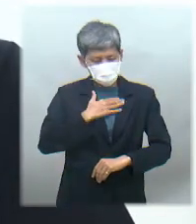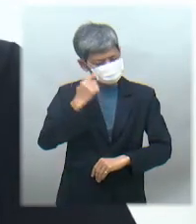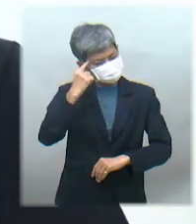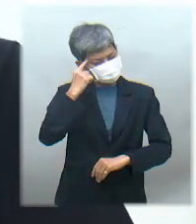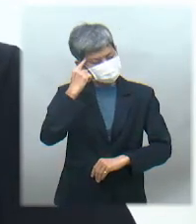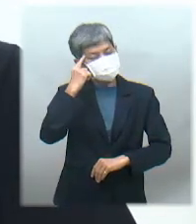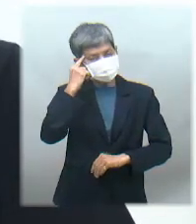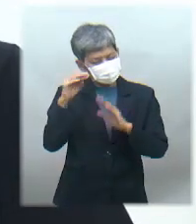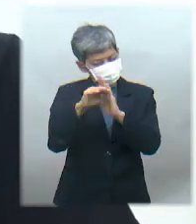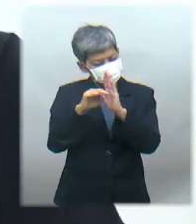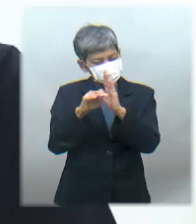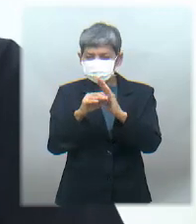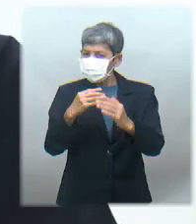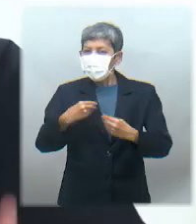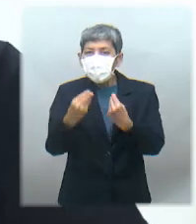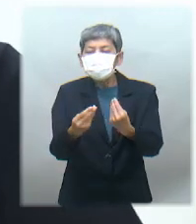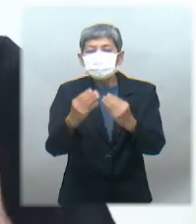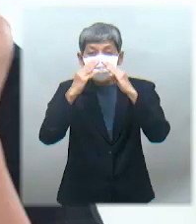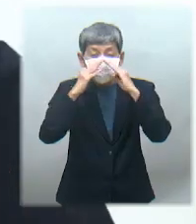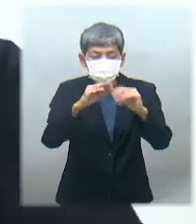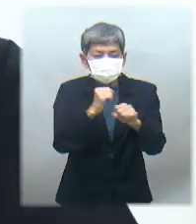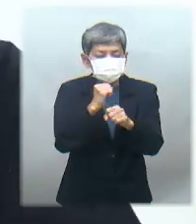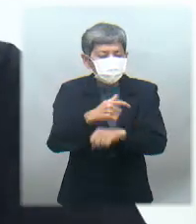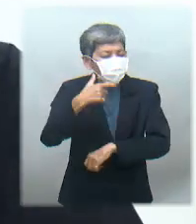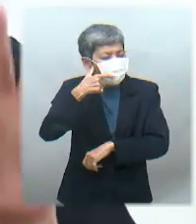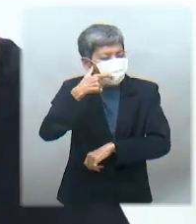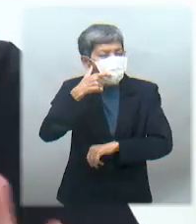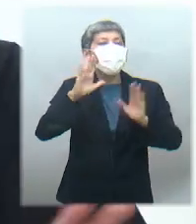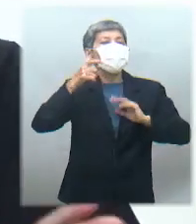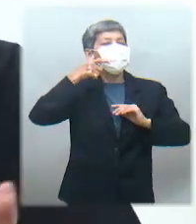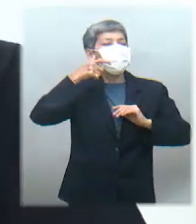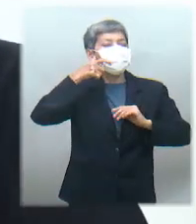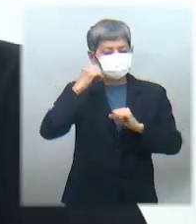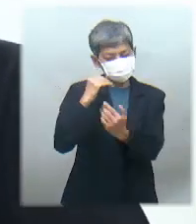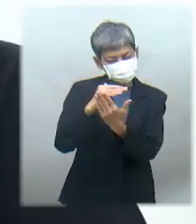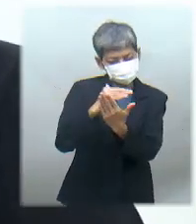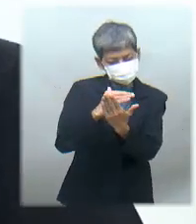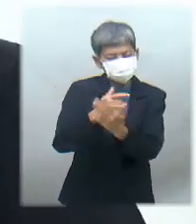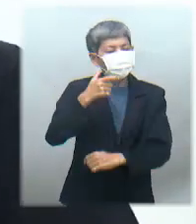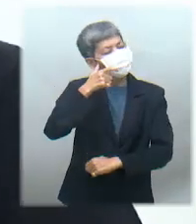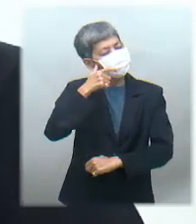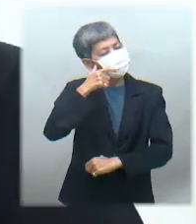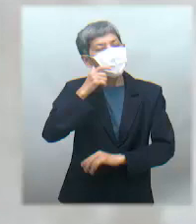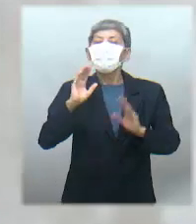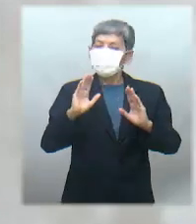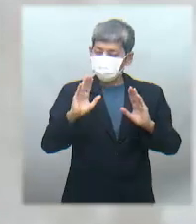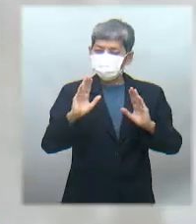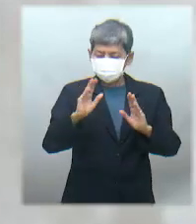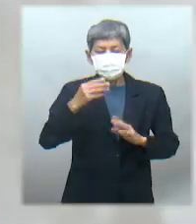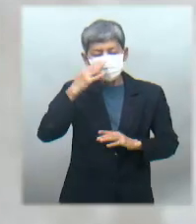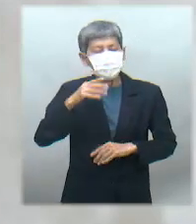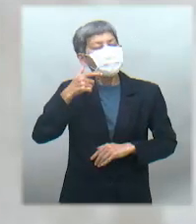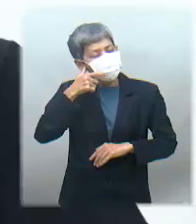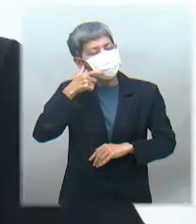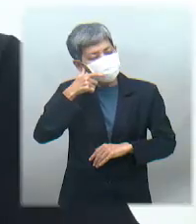มาออกแบโเรมgrowthคืเราให้คนตะบอดแ่รัสายอย่เดียวเลยเรากทำแพทฟอ shrink ให้เขากแคลบสายเท่านั้นเขาก็แค่